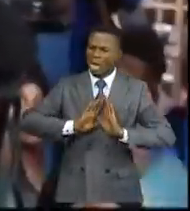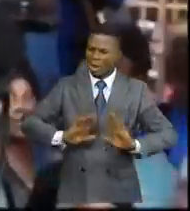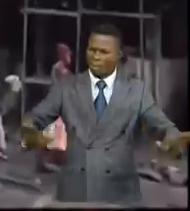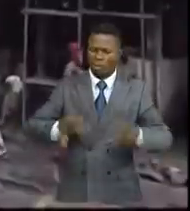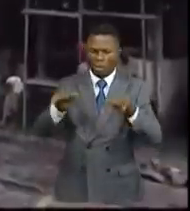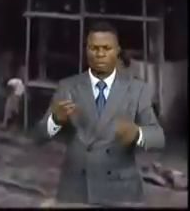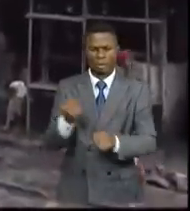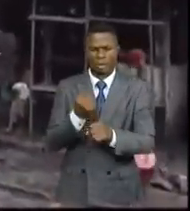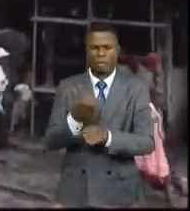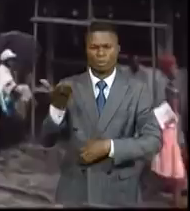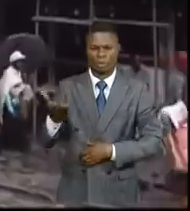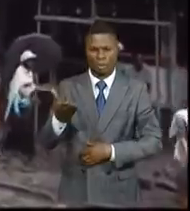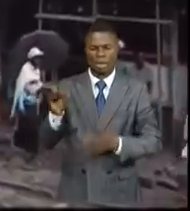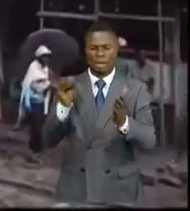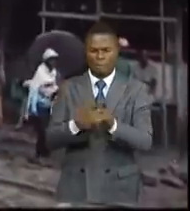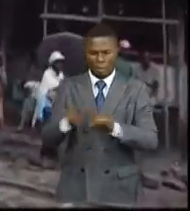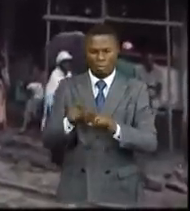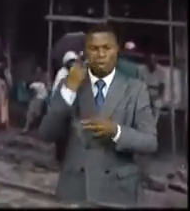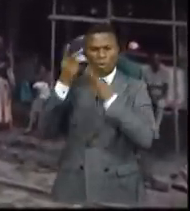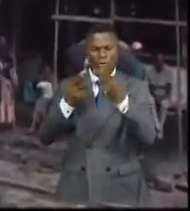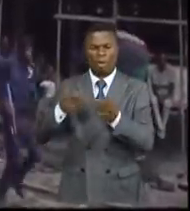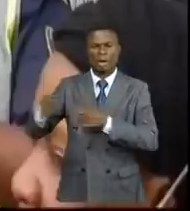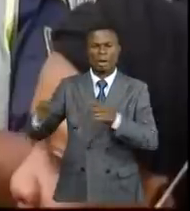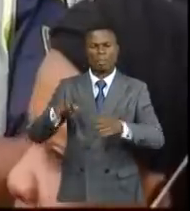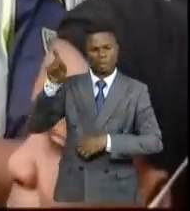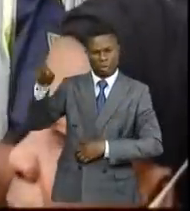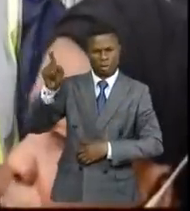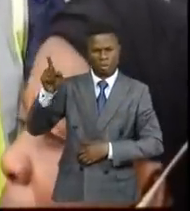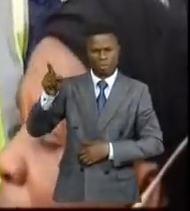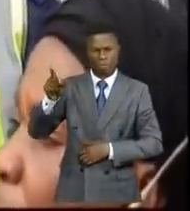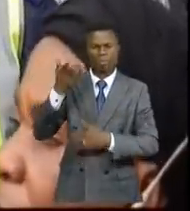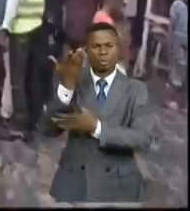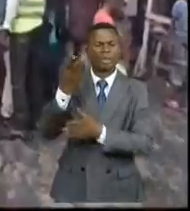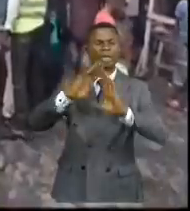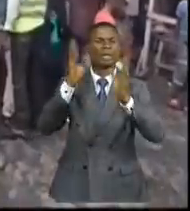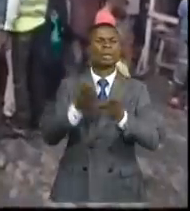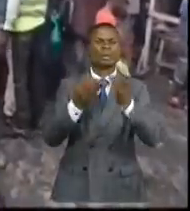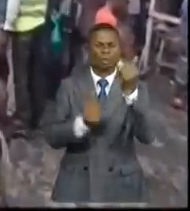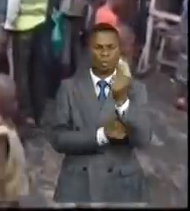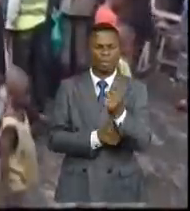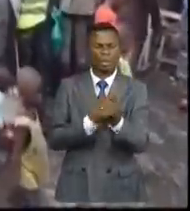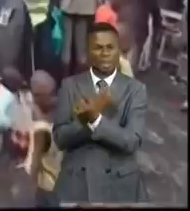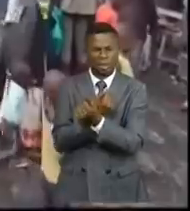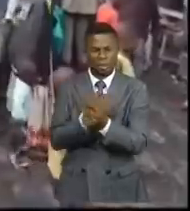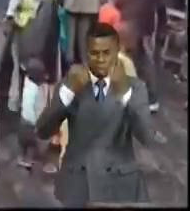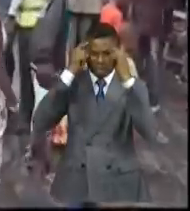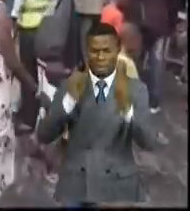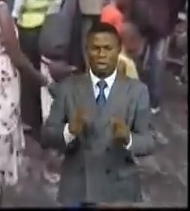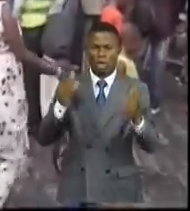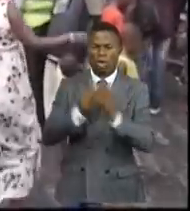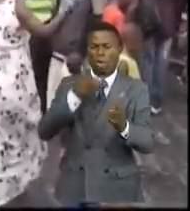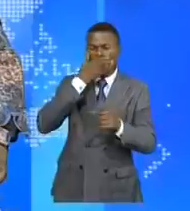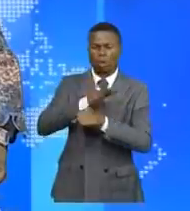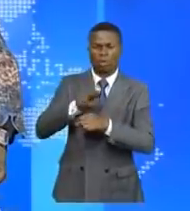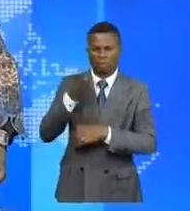travail. Il est allé faire la même chose au marché de Nyabushongo avant de demander à tout le monde de veiller au respect des mesures barrières contre la